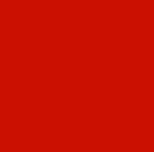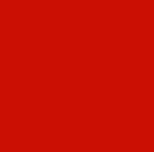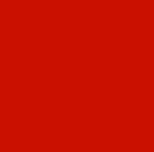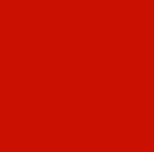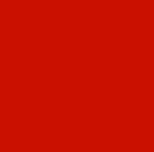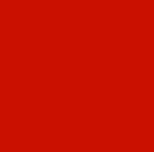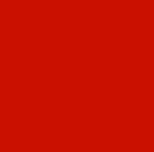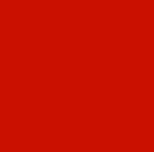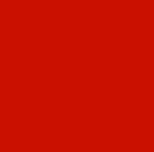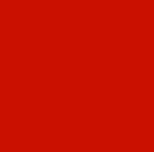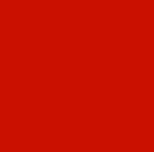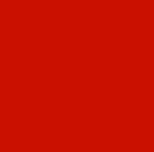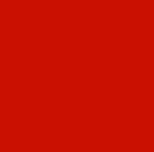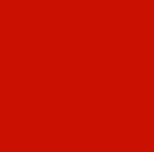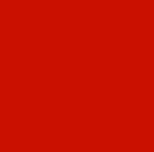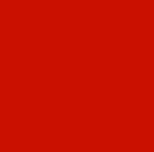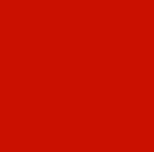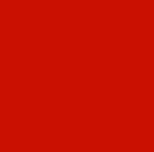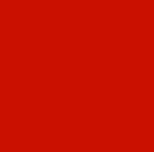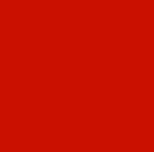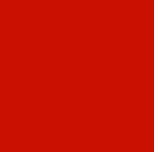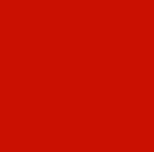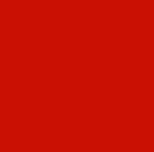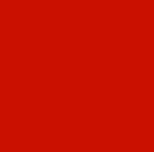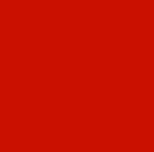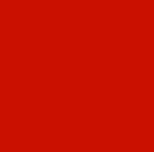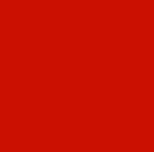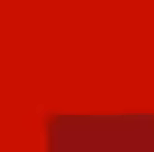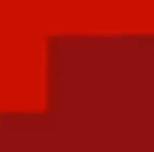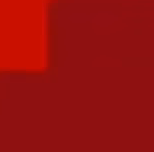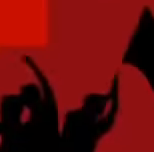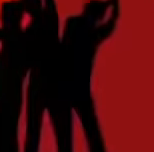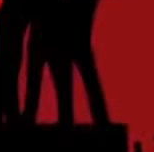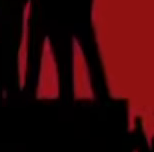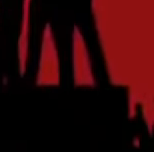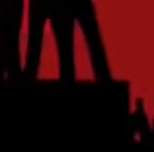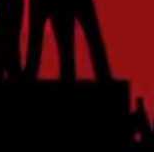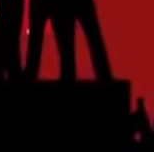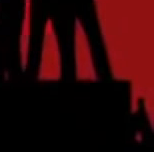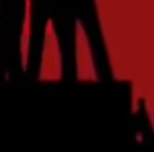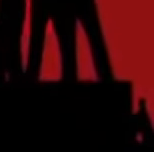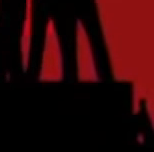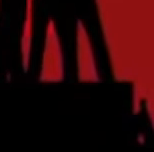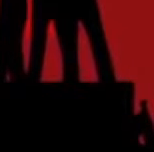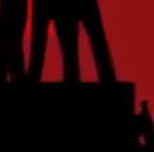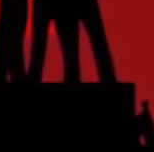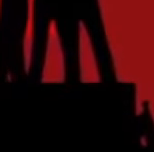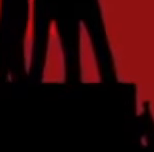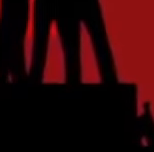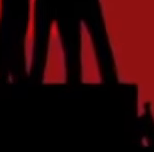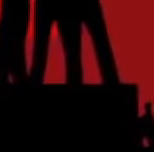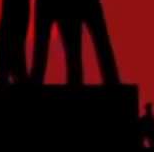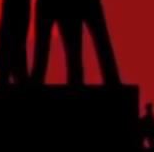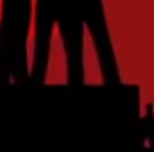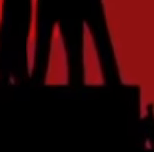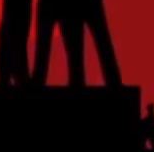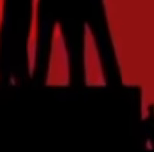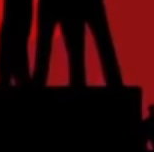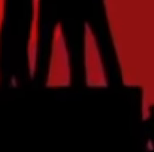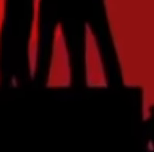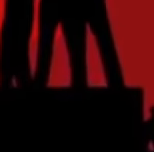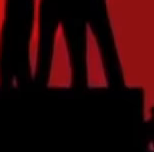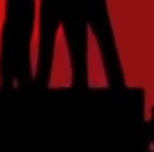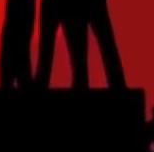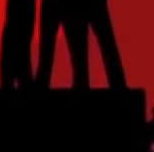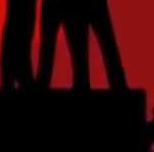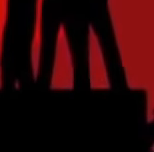mga nagsusulong ng pagbabago sa mapayapang paraan. Revolutionary opposition o mga kilusang grupo, kasama na rin ang mga grupo